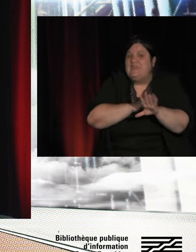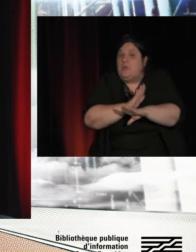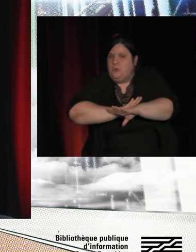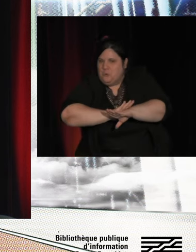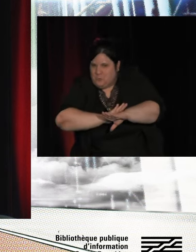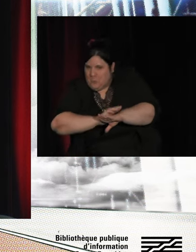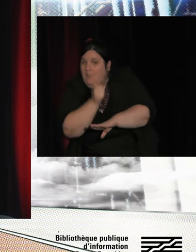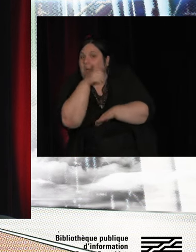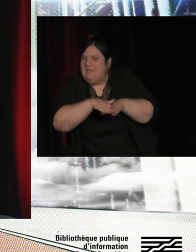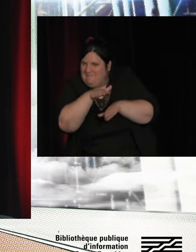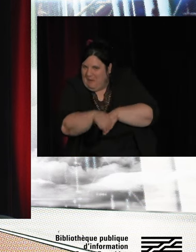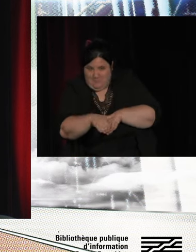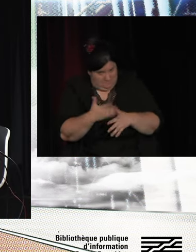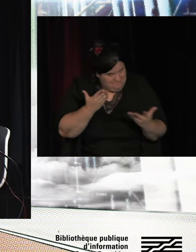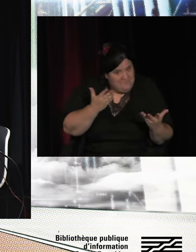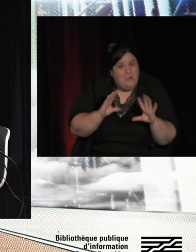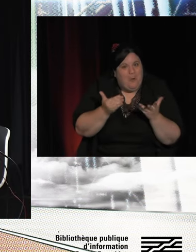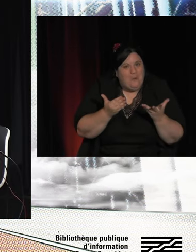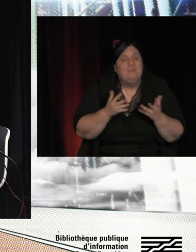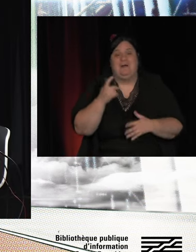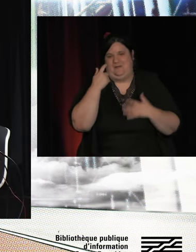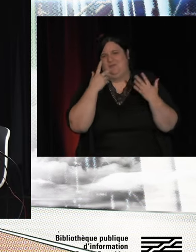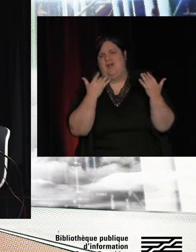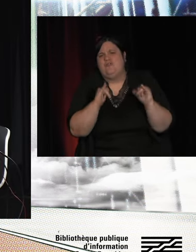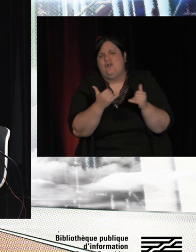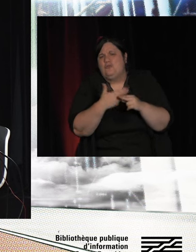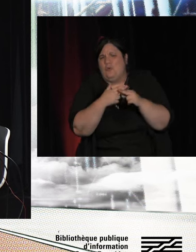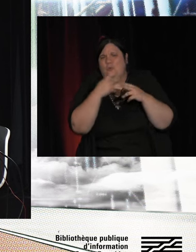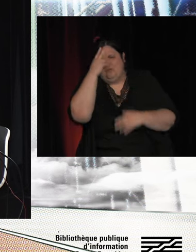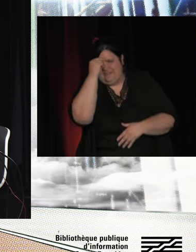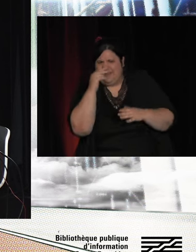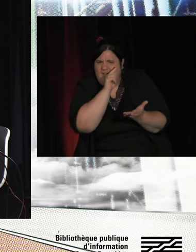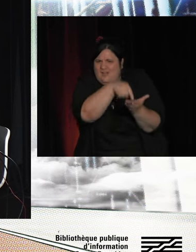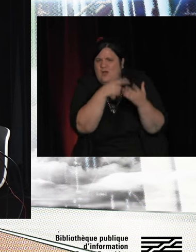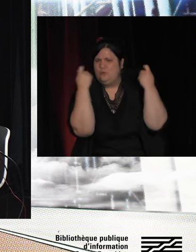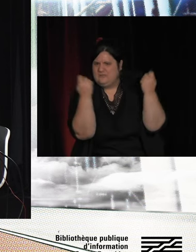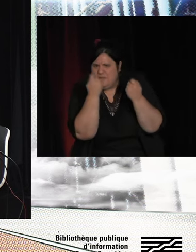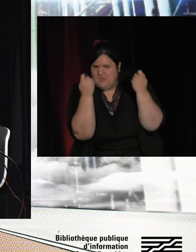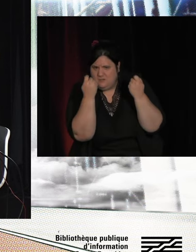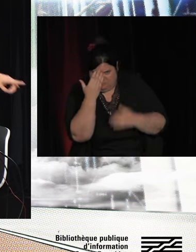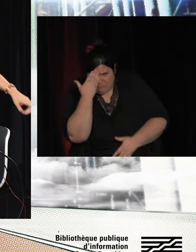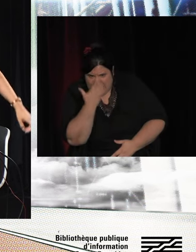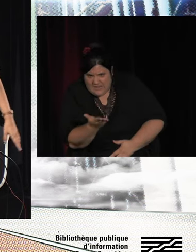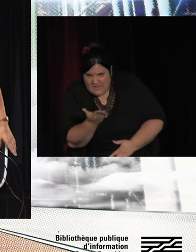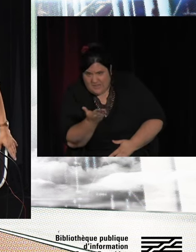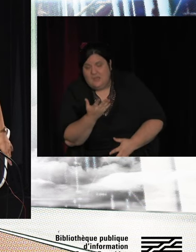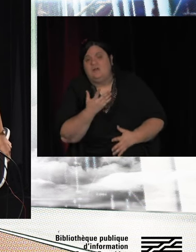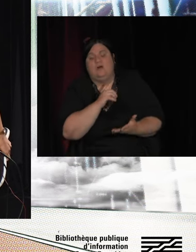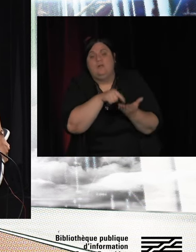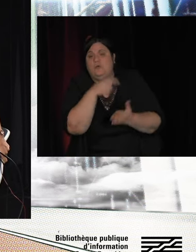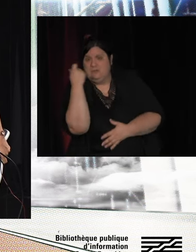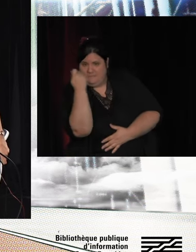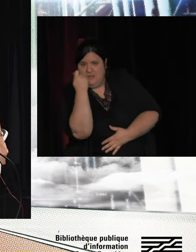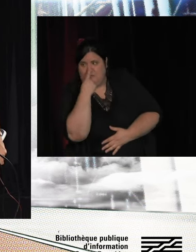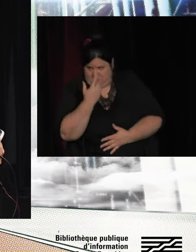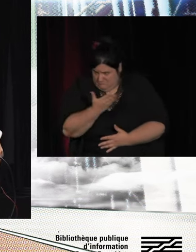Tibet. Vous connaissez Tintin au Tibet? Oui. C'est un jeu qui, malheureusement, je vais m'asseoir, on va changer la scène, mais c'est un